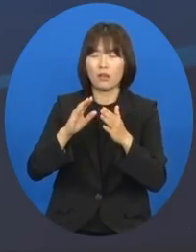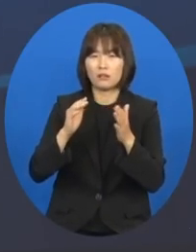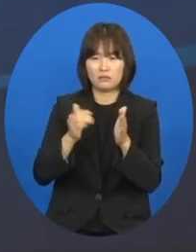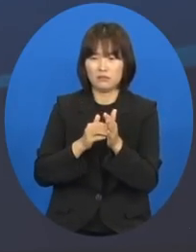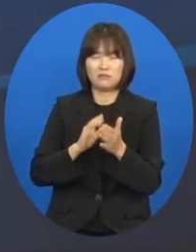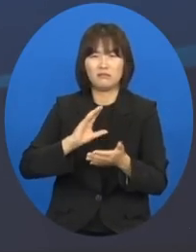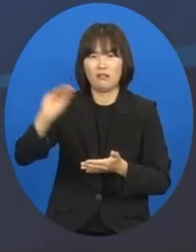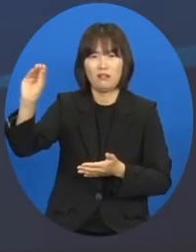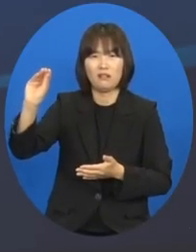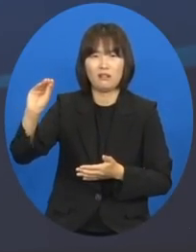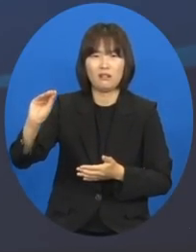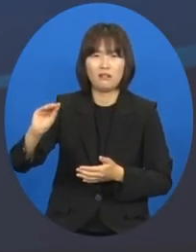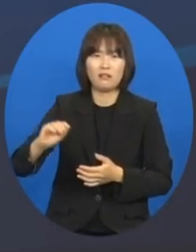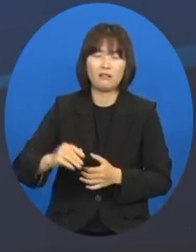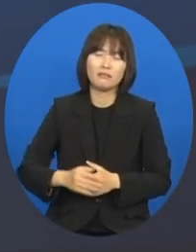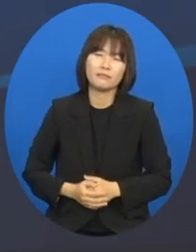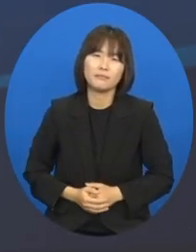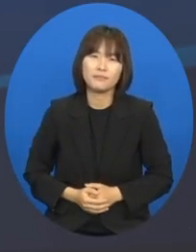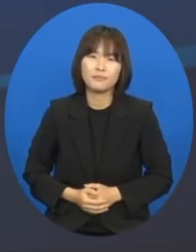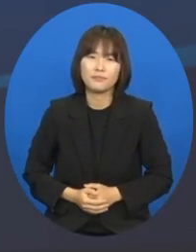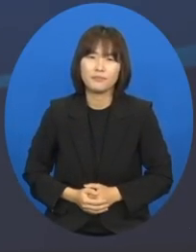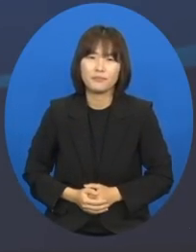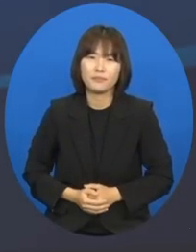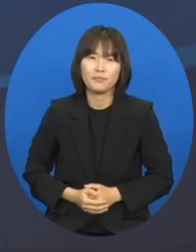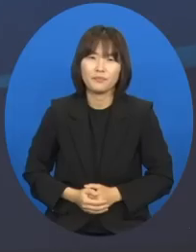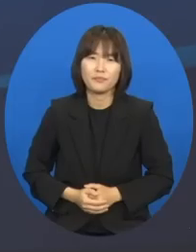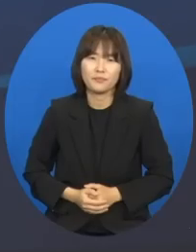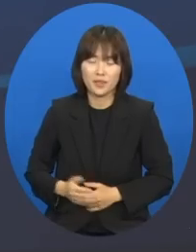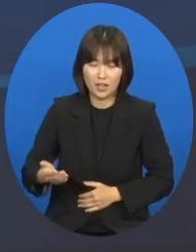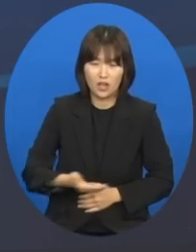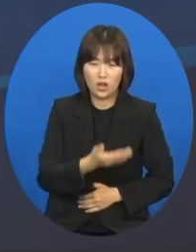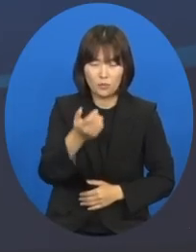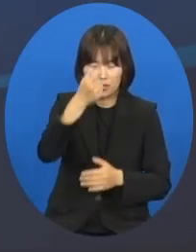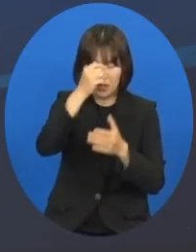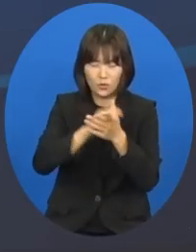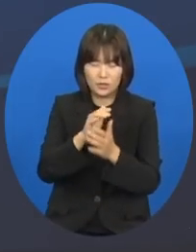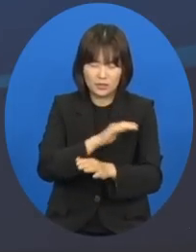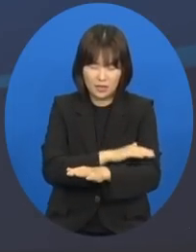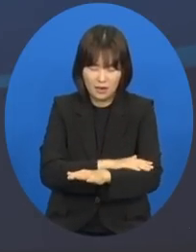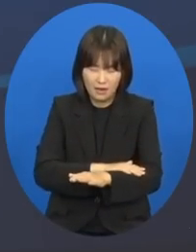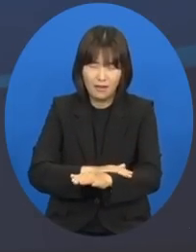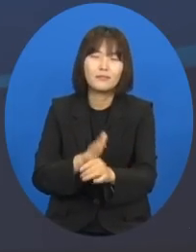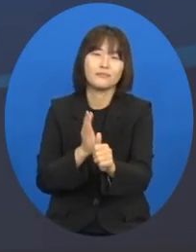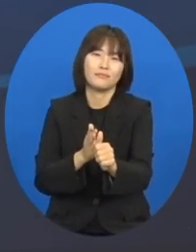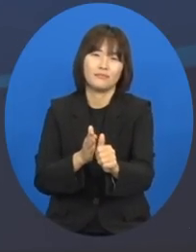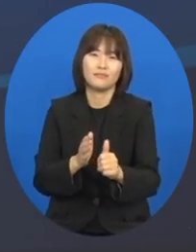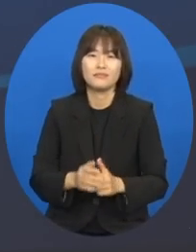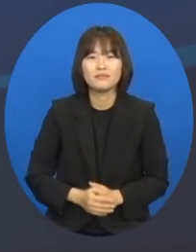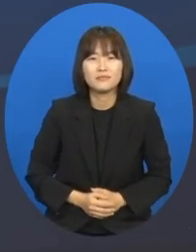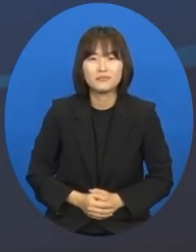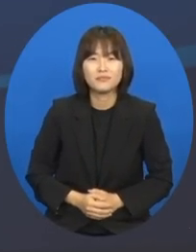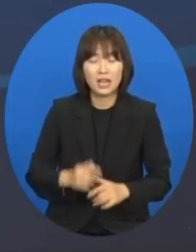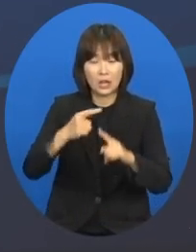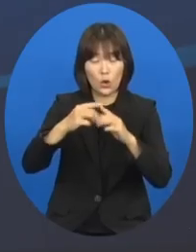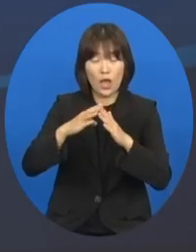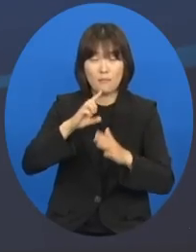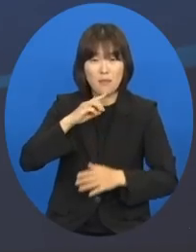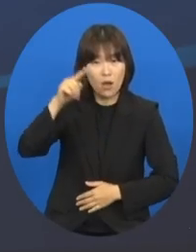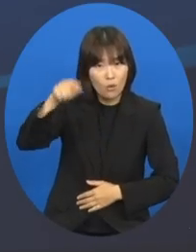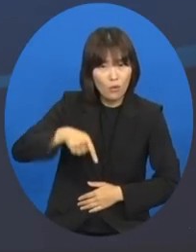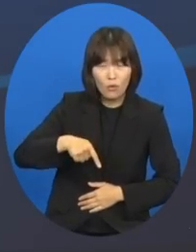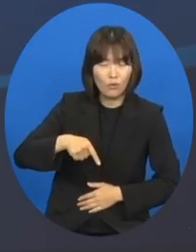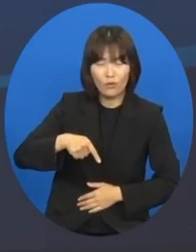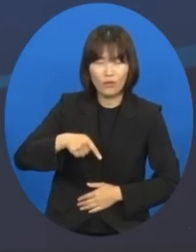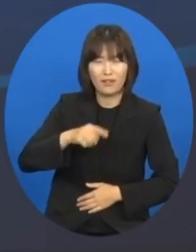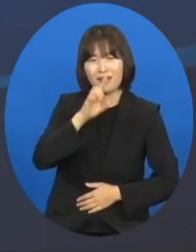그게 전부인 거야 신앙생활의 전부 여러분 기도를 잘 하셔야 돼요 교회만 나오도록 기도하시면